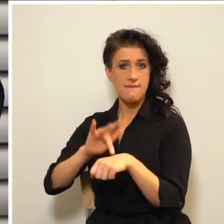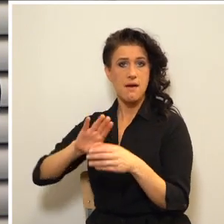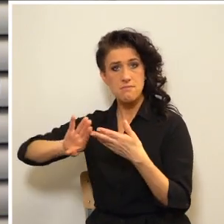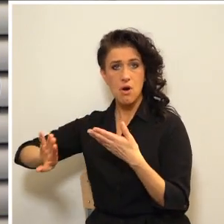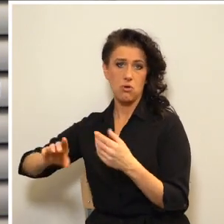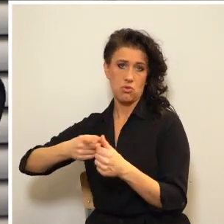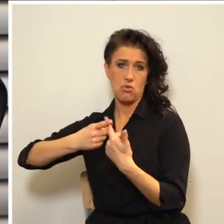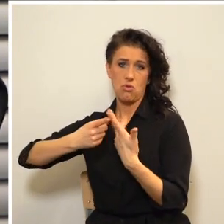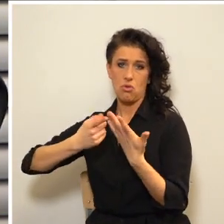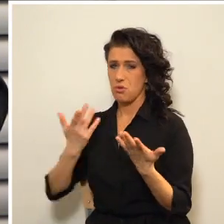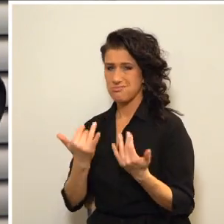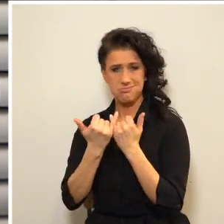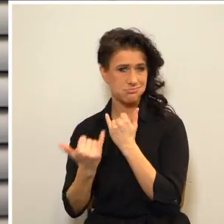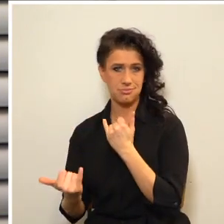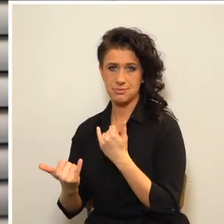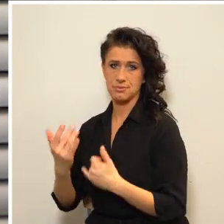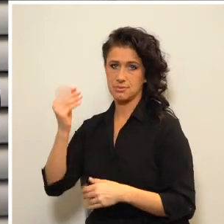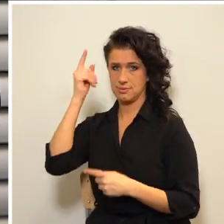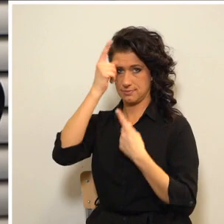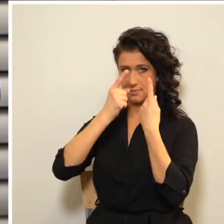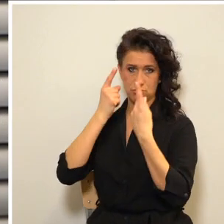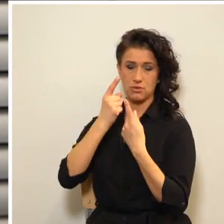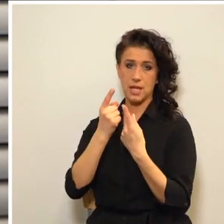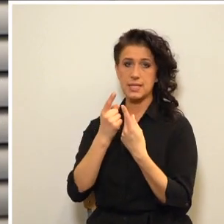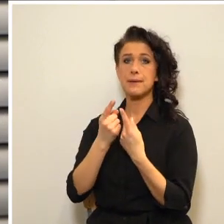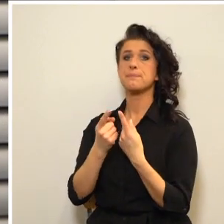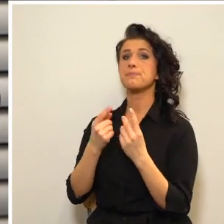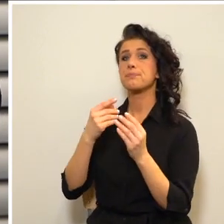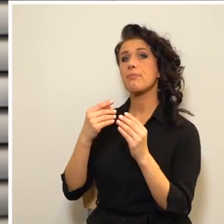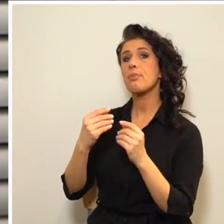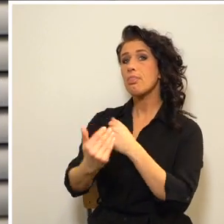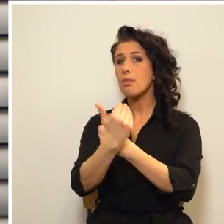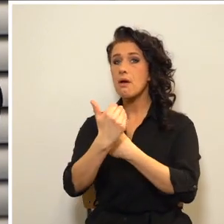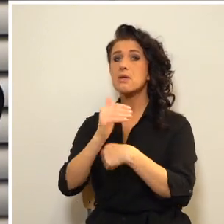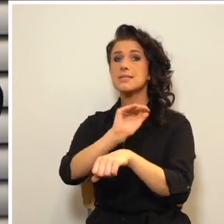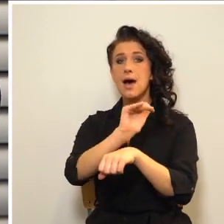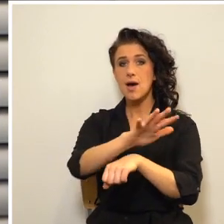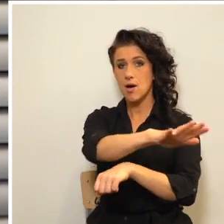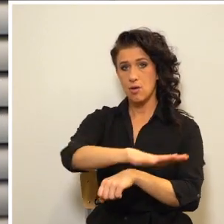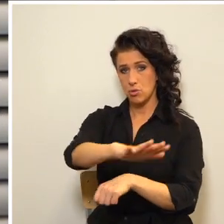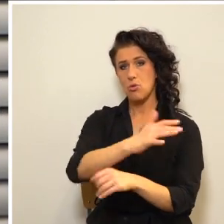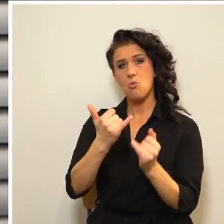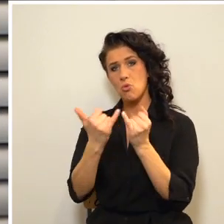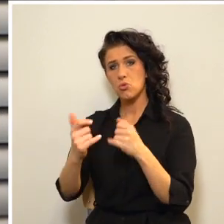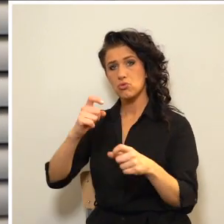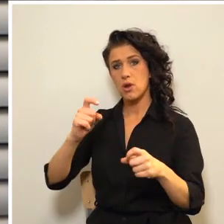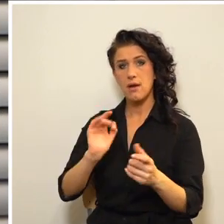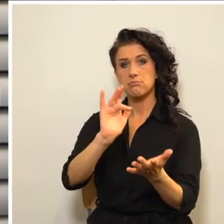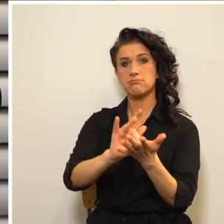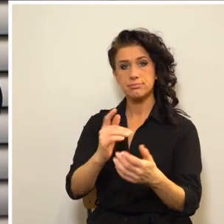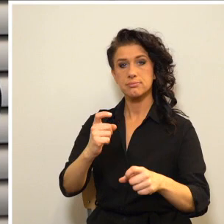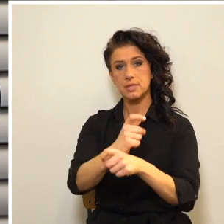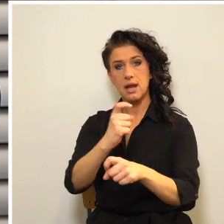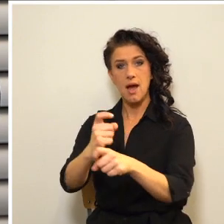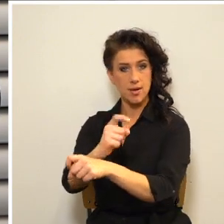nie ma monopolu co więcej narastają tak nawiasem mówiąc na zachodzie zresztą 8 mówimy tutaj różne kraje zachodu jako punkt odniesienia